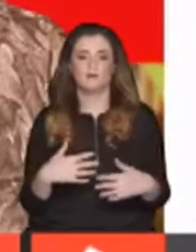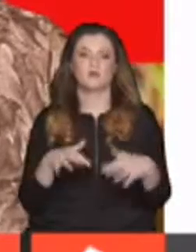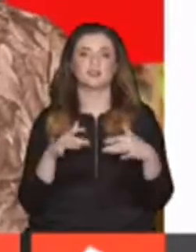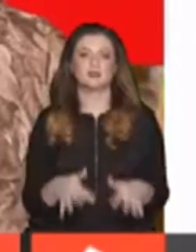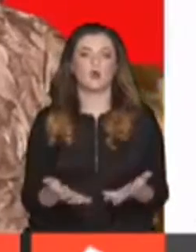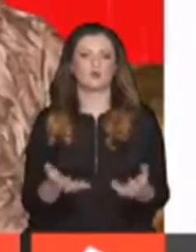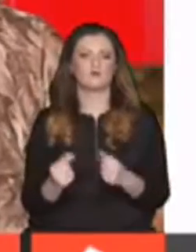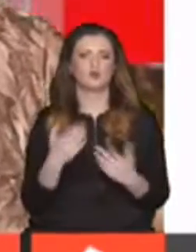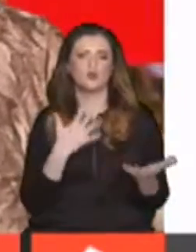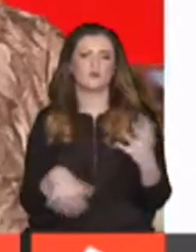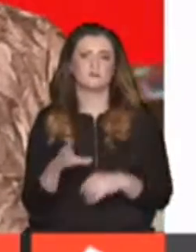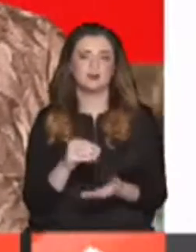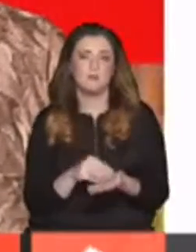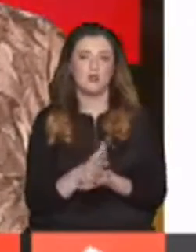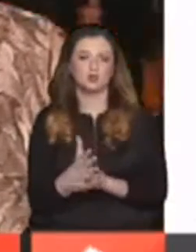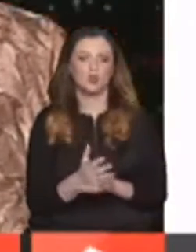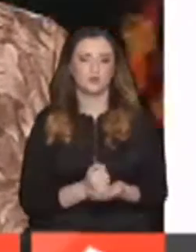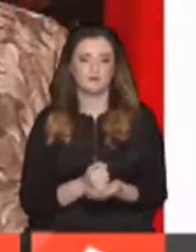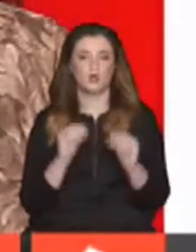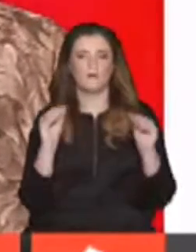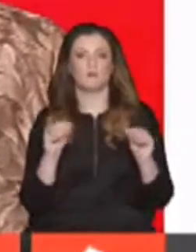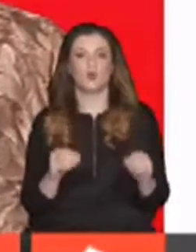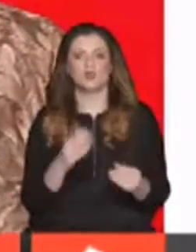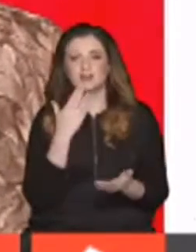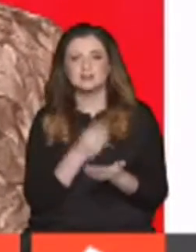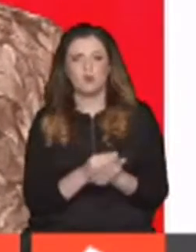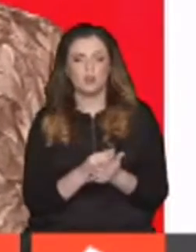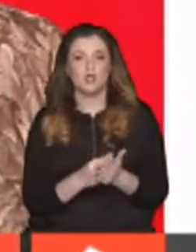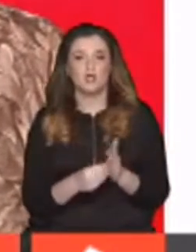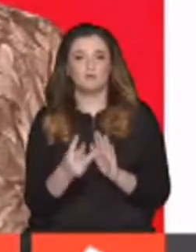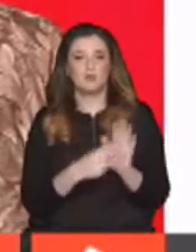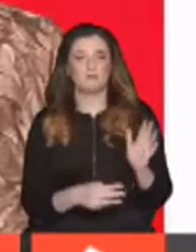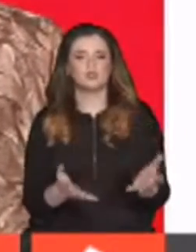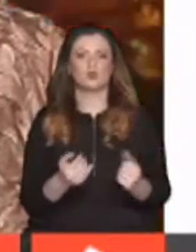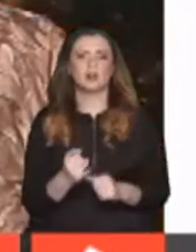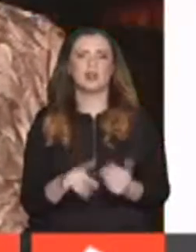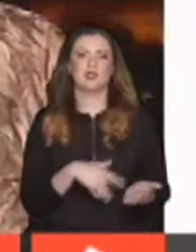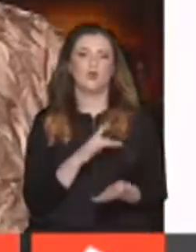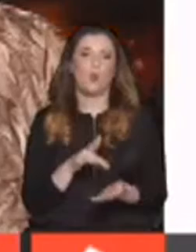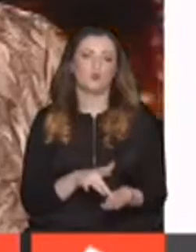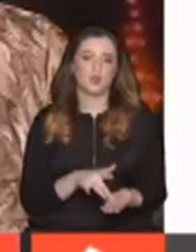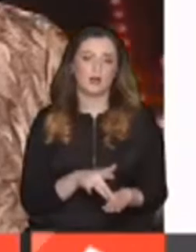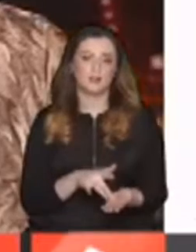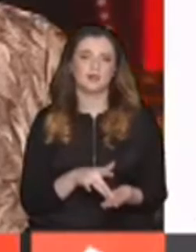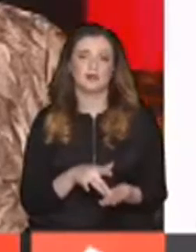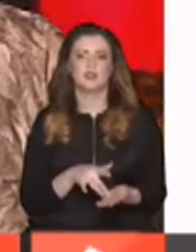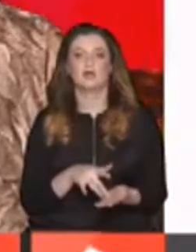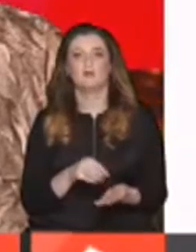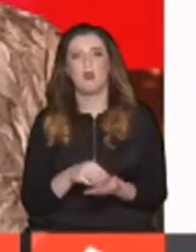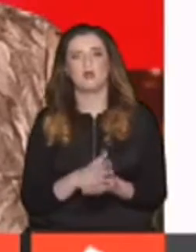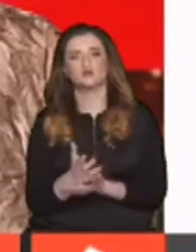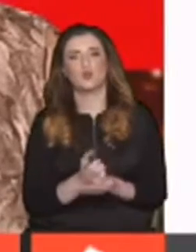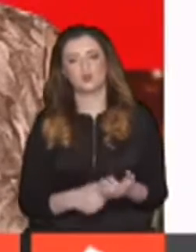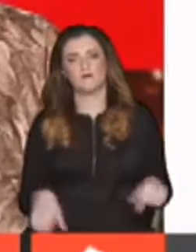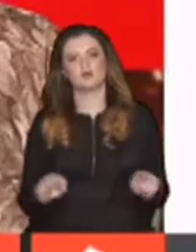Заходи вживалися щодо всіх балансоутримувачів. Протоколи свої та приписи отримували і комунальні балансоутримувачі, так